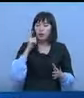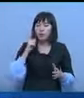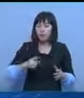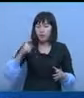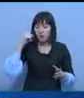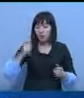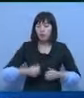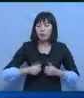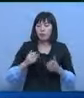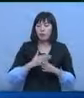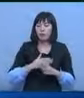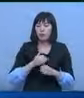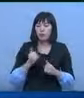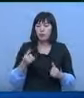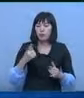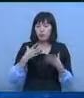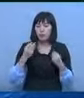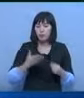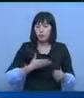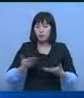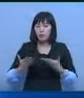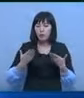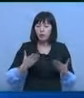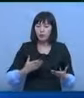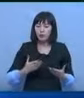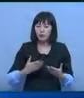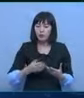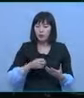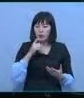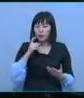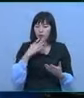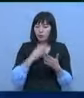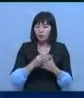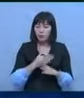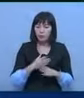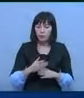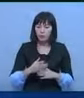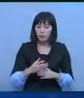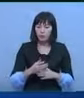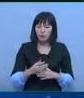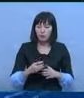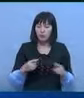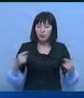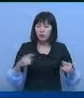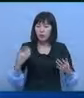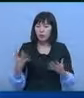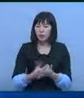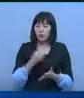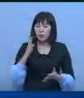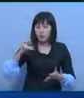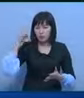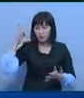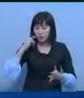шабыт беруде. Бірінші күні біз шақырған қонақтар, яғни спикерлер, өз саласында бір нақты жетістікке жеткен, сонда Қазақстан деңгейіндегі